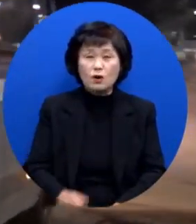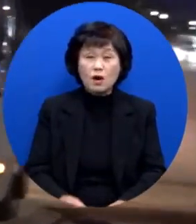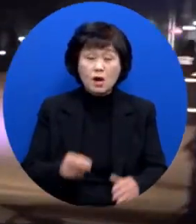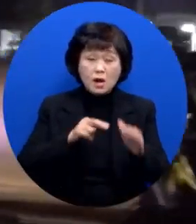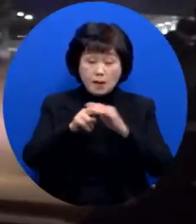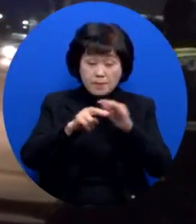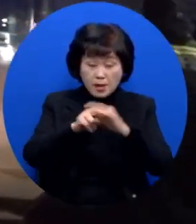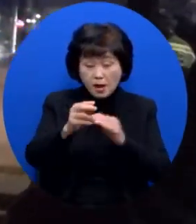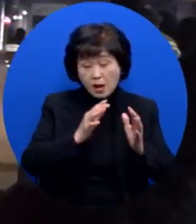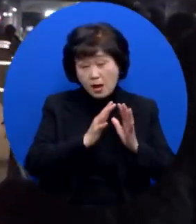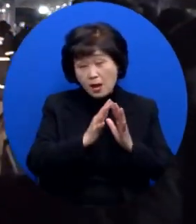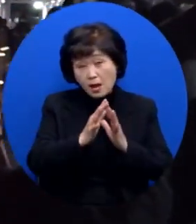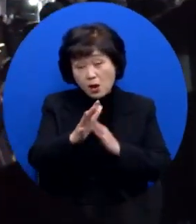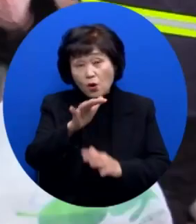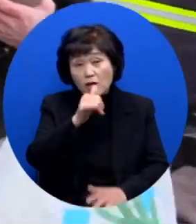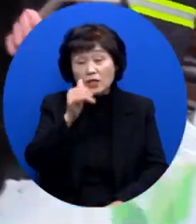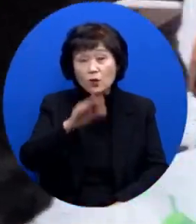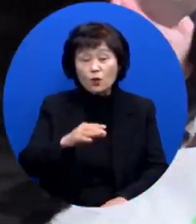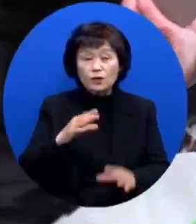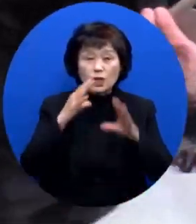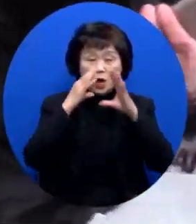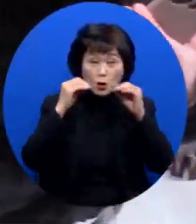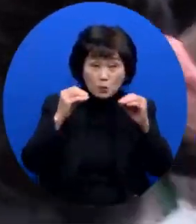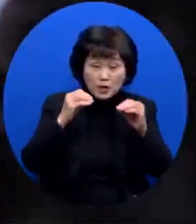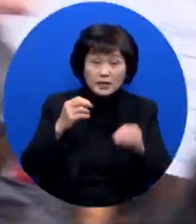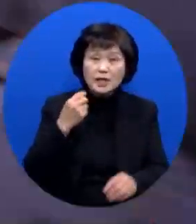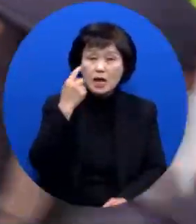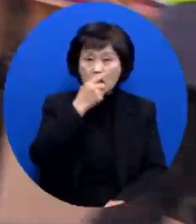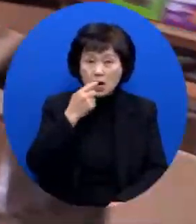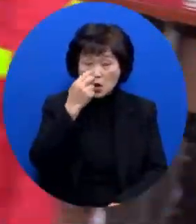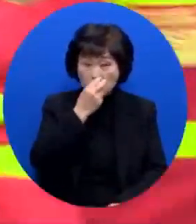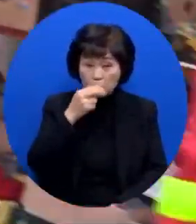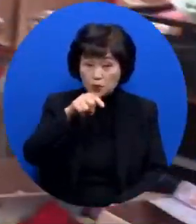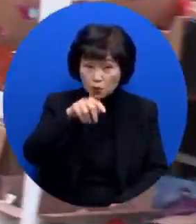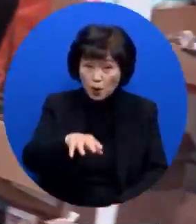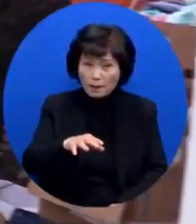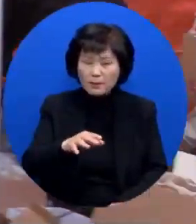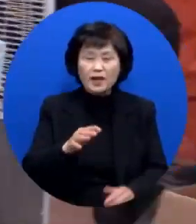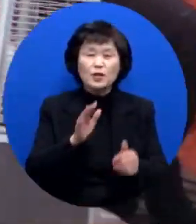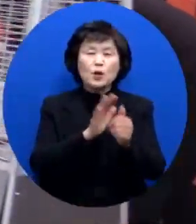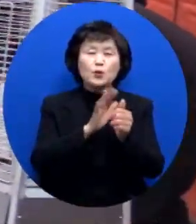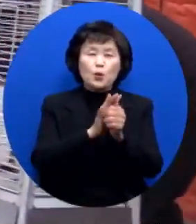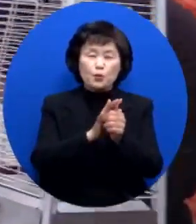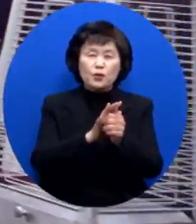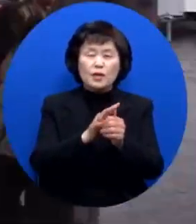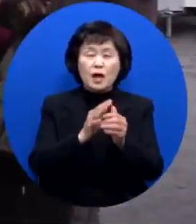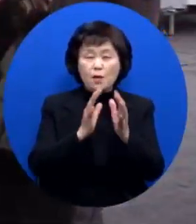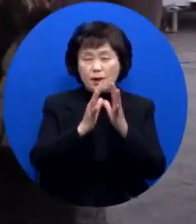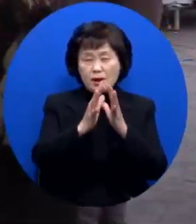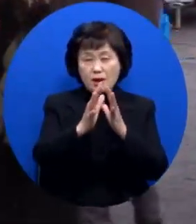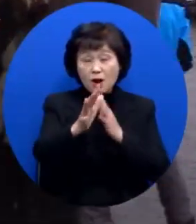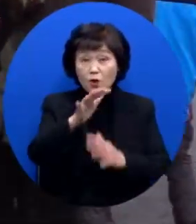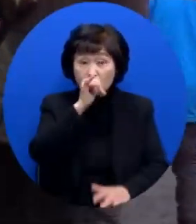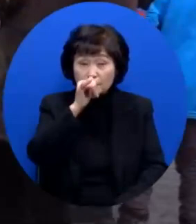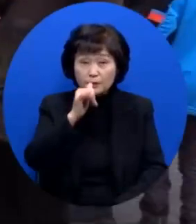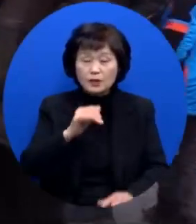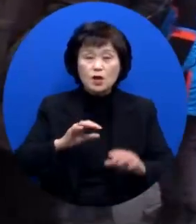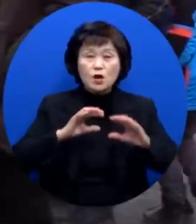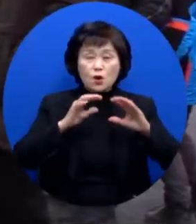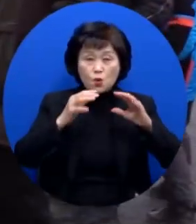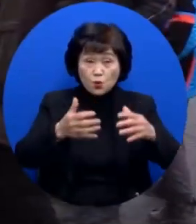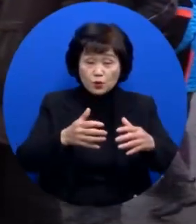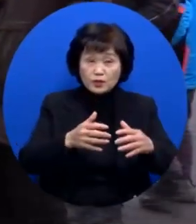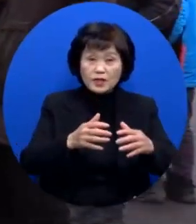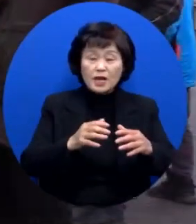이어지고 있는 가운데 루마니아 검문소 앞에는 피난민을 향한 도움의 손길도 이어졌습니다. 국제구호기구와